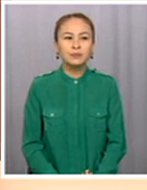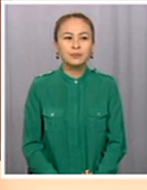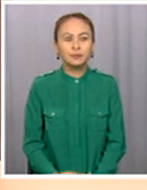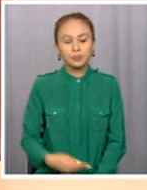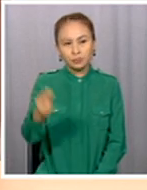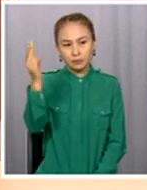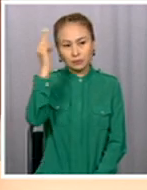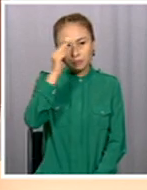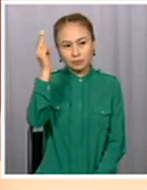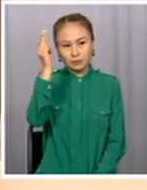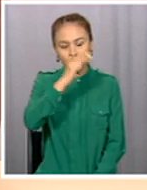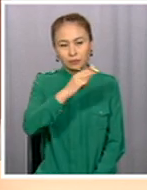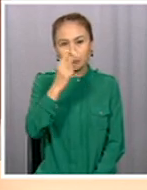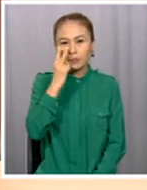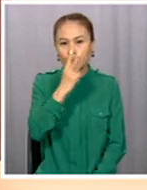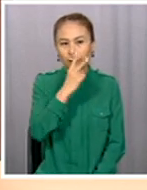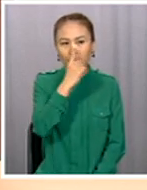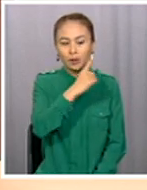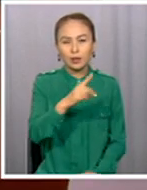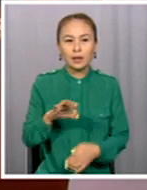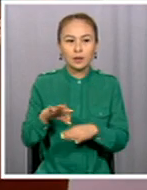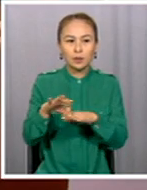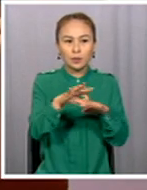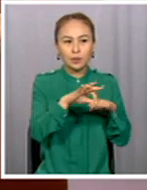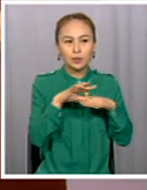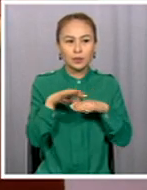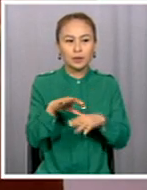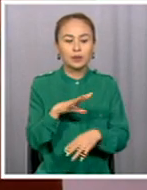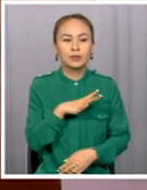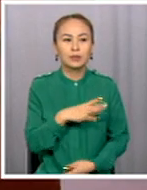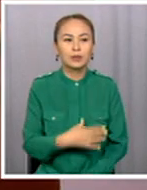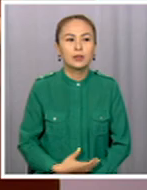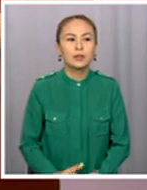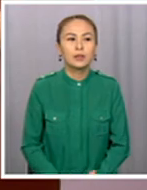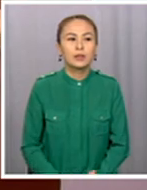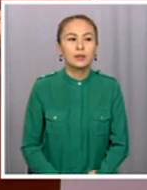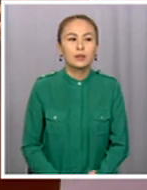Оқушылар көл жағасына экскурсияға шықты.